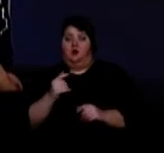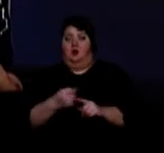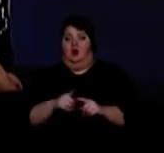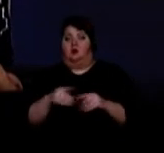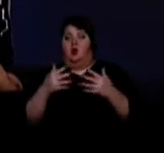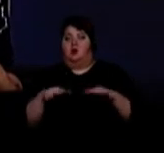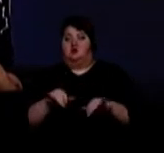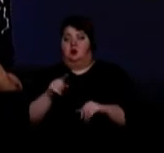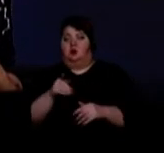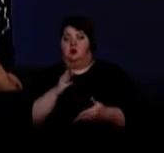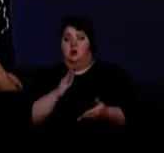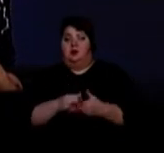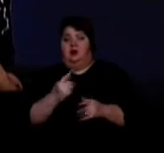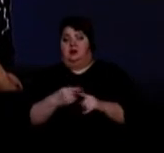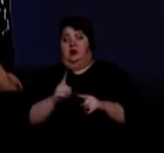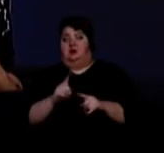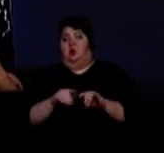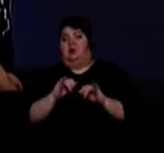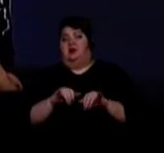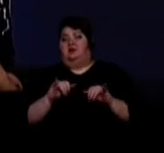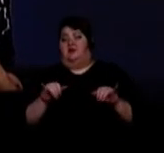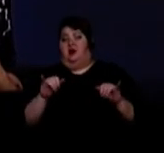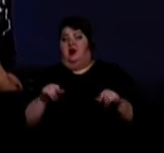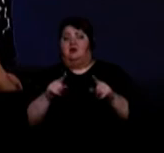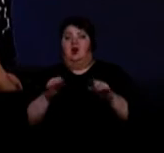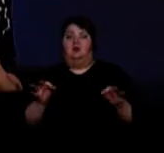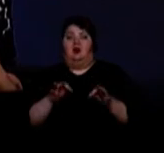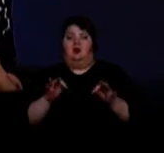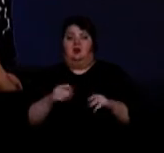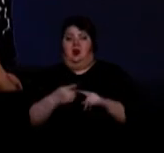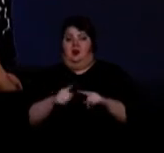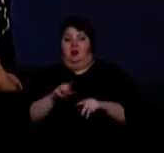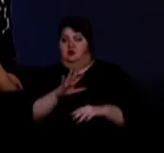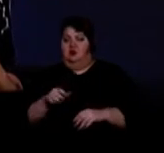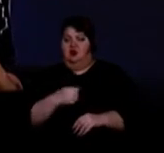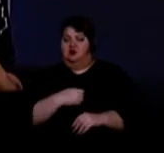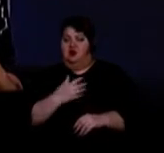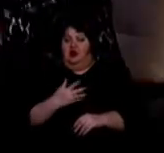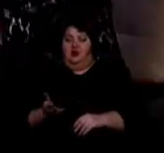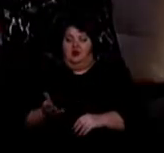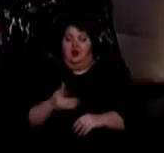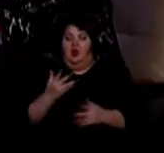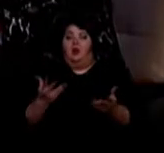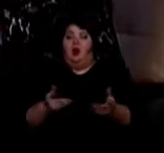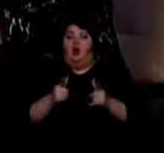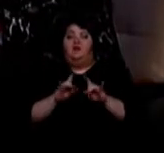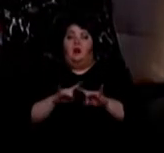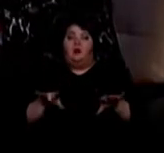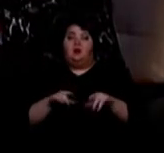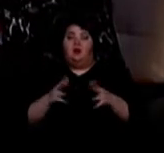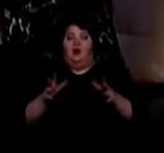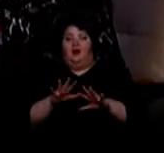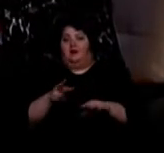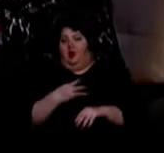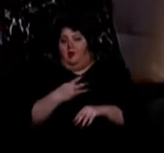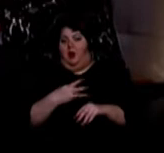нее есть внутри, который развивается, вона ніколи б там не жаліла. Як ви пояснюєте жінкам, у яких